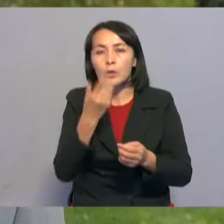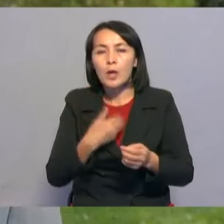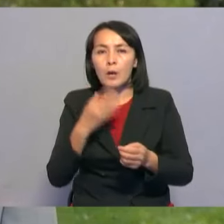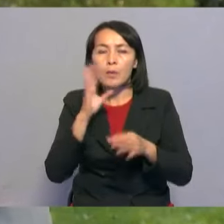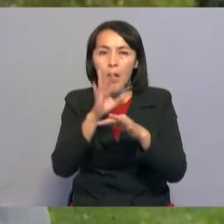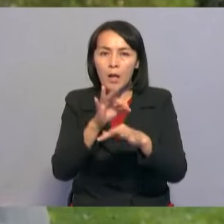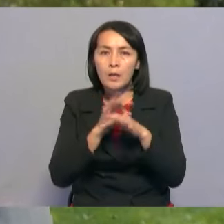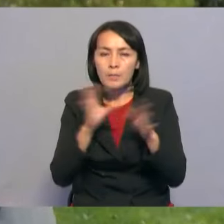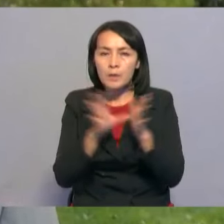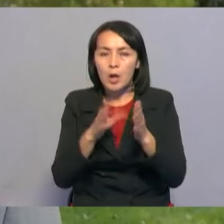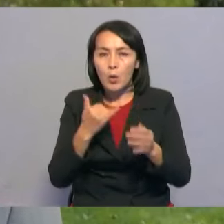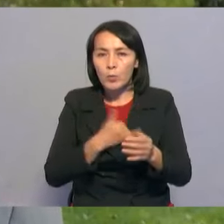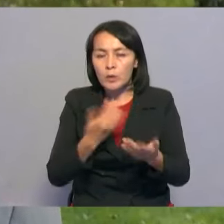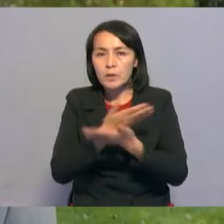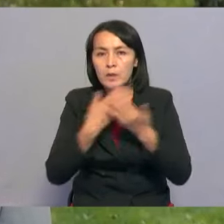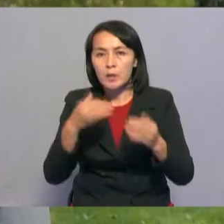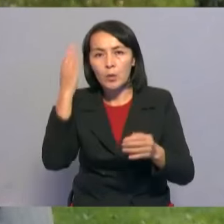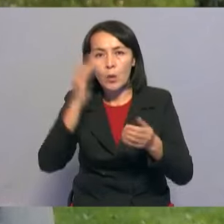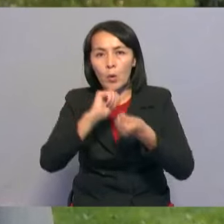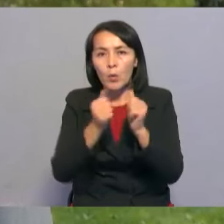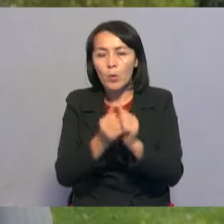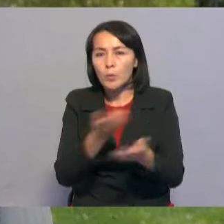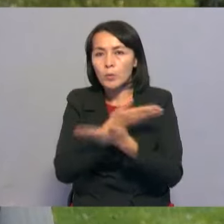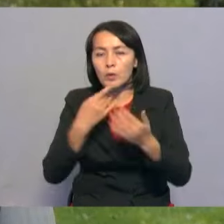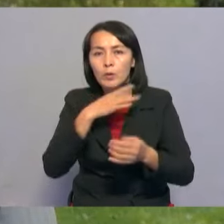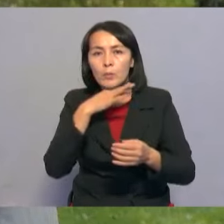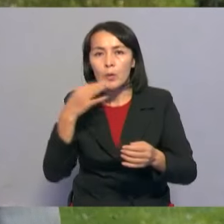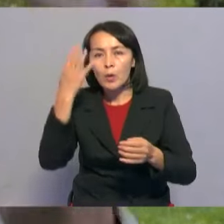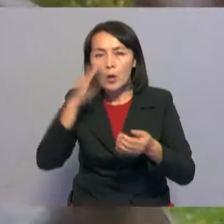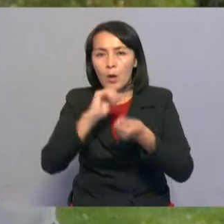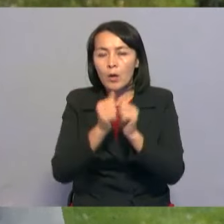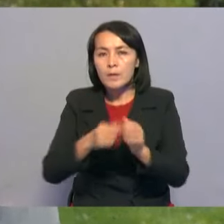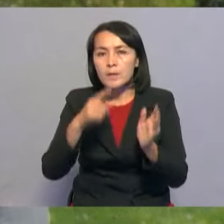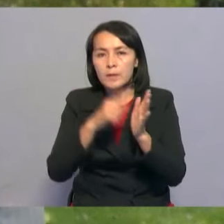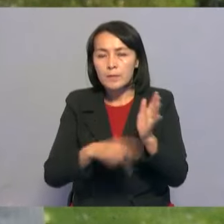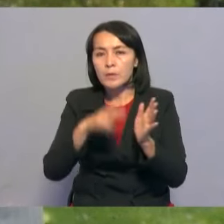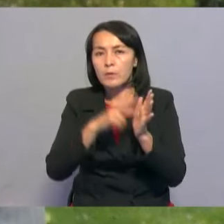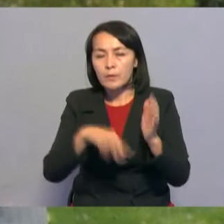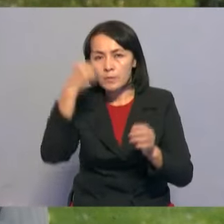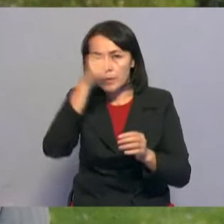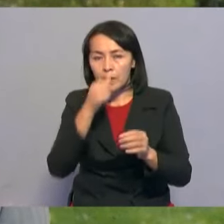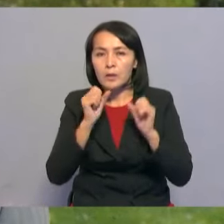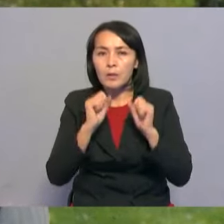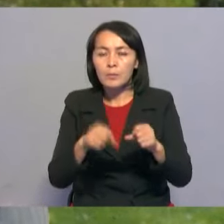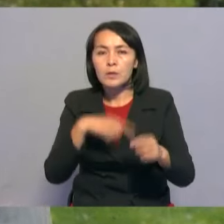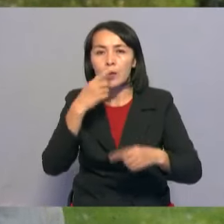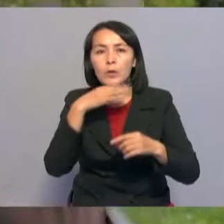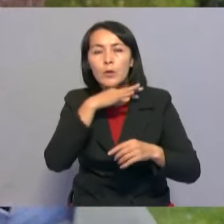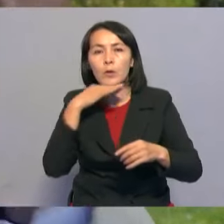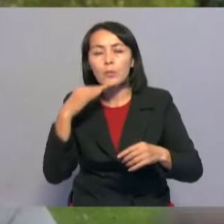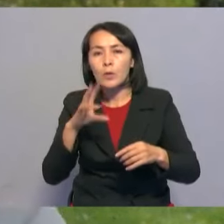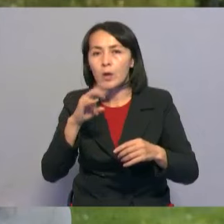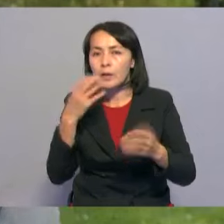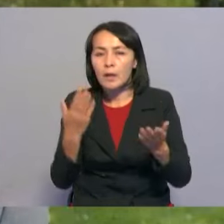брать энергию? У нас заканчивается уголь. Говорят, у нас много угля, но этого хватит на 70-80 лет. Говорят, у нас много